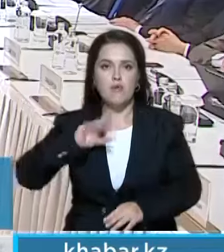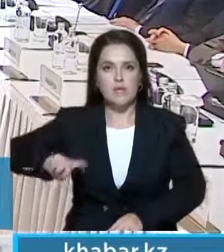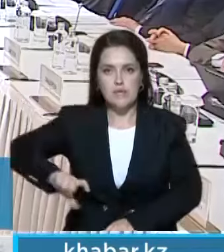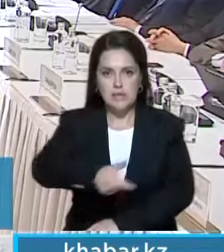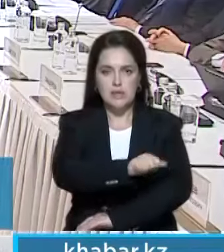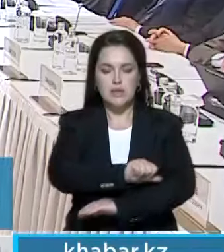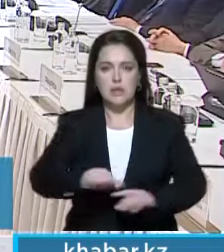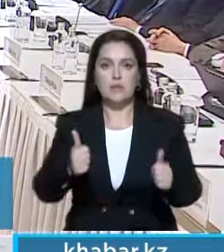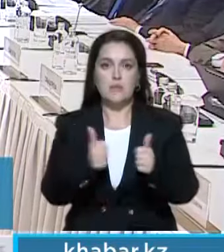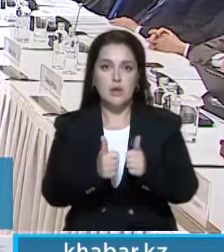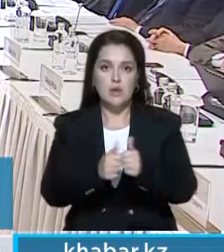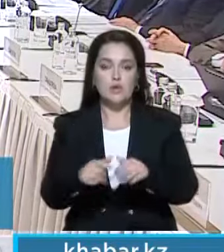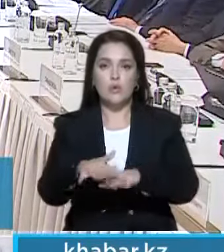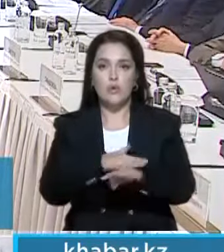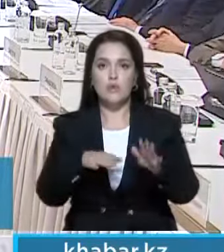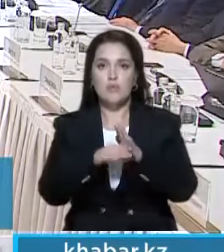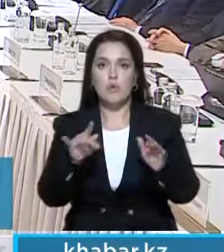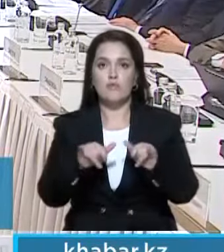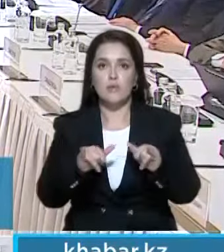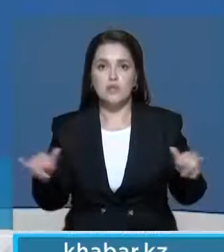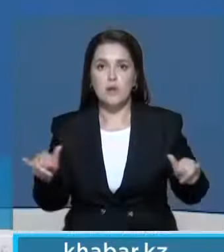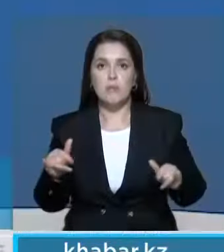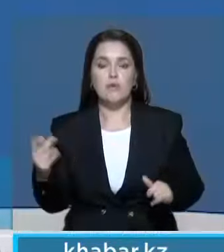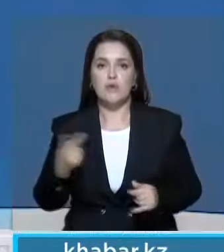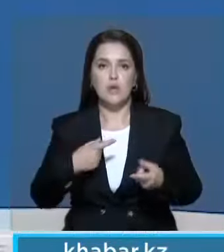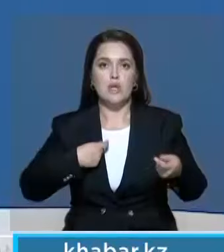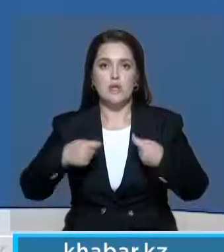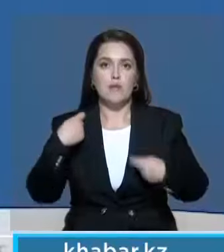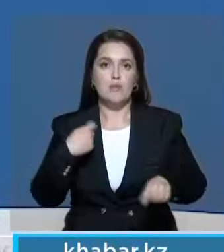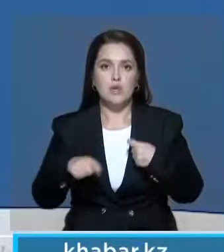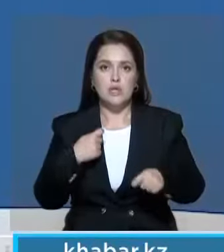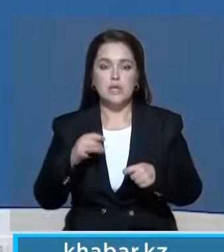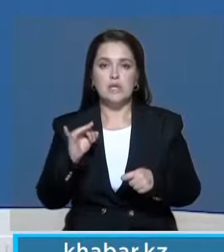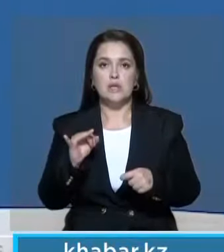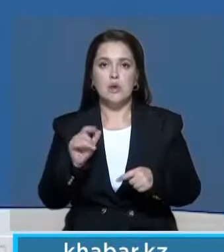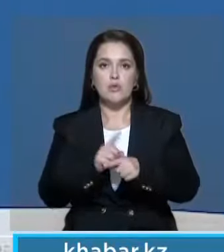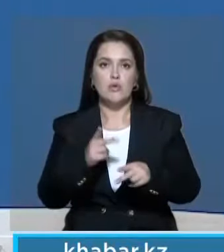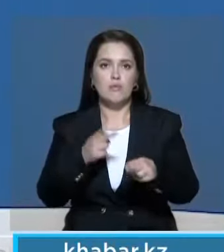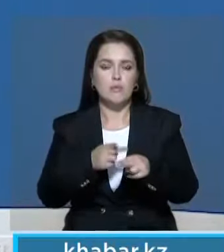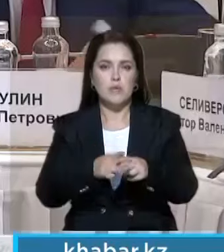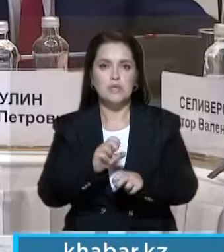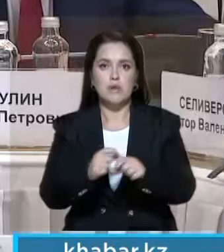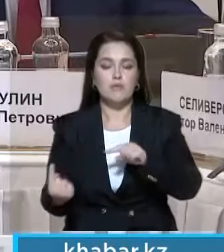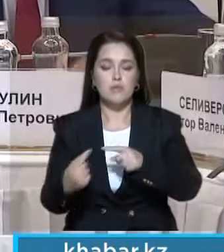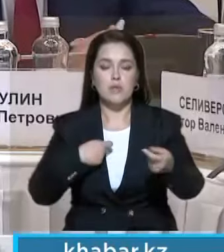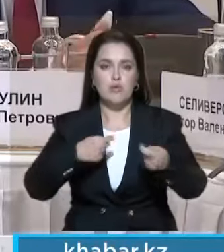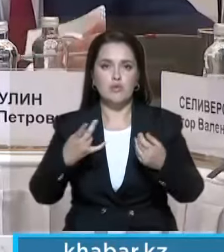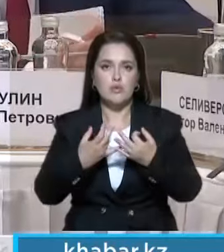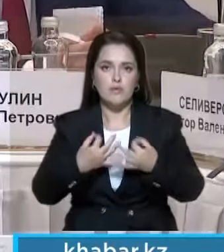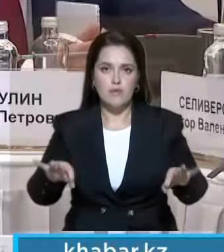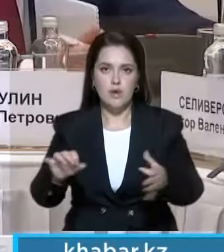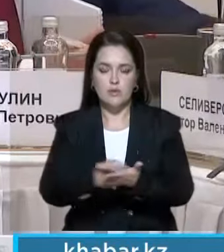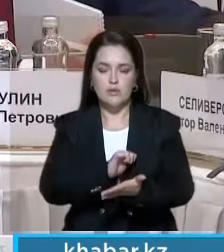трансграничных рек говорили народные избранники об увеличении объёмов двустороннего товарооборота а также устранения барьеров во взаимной